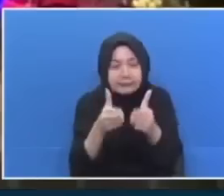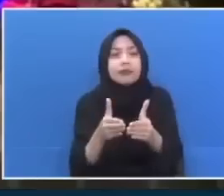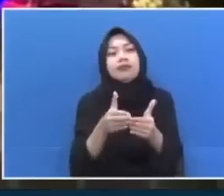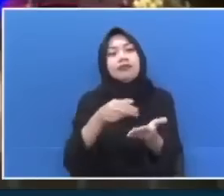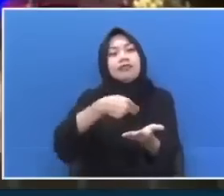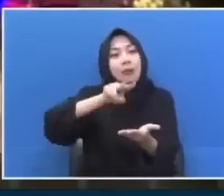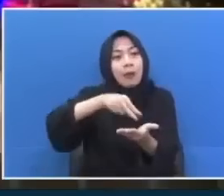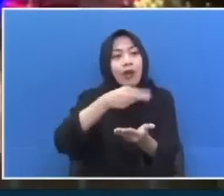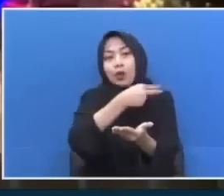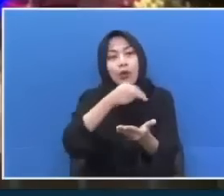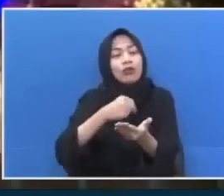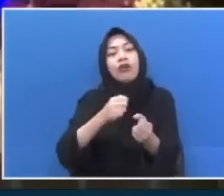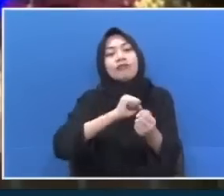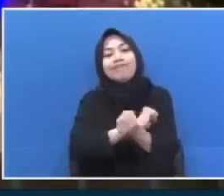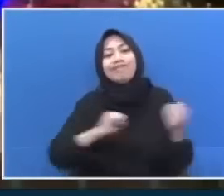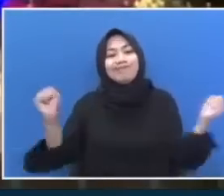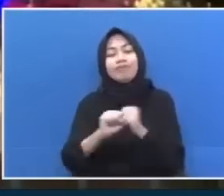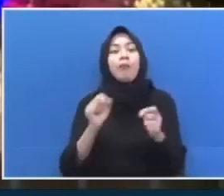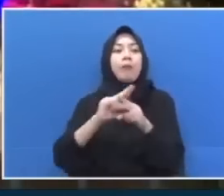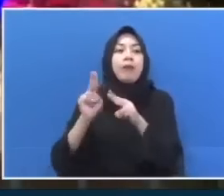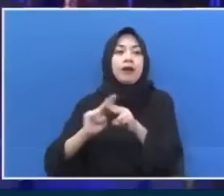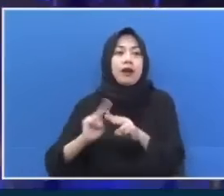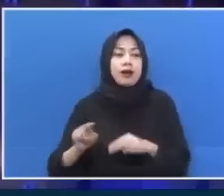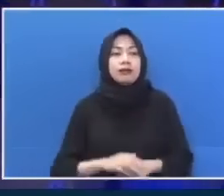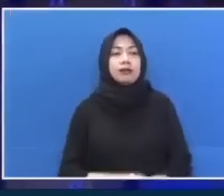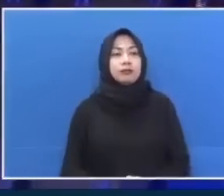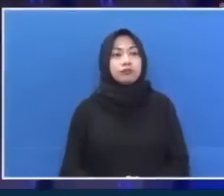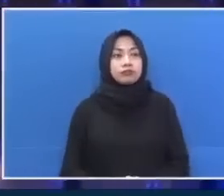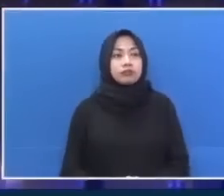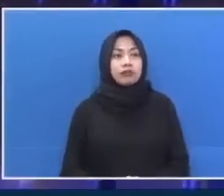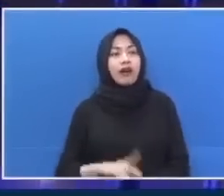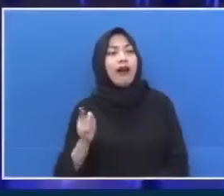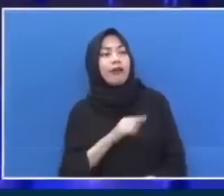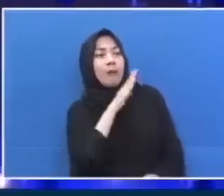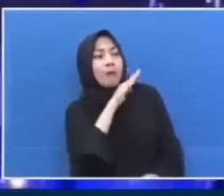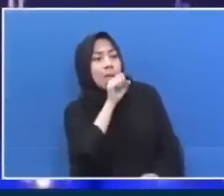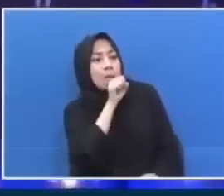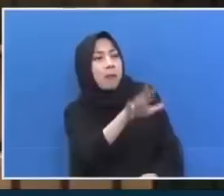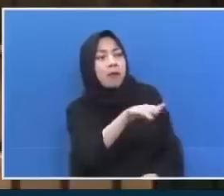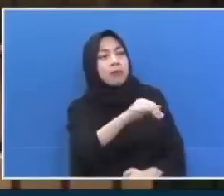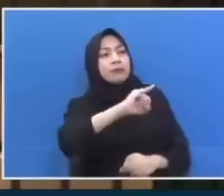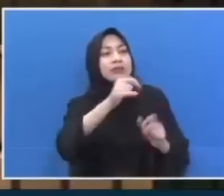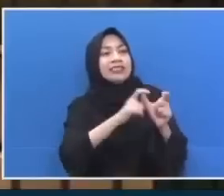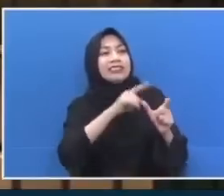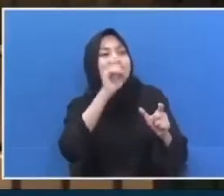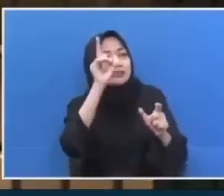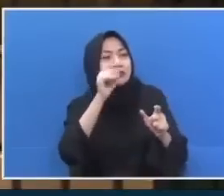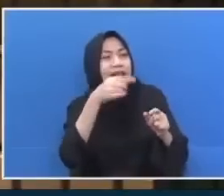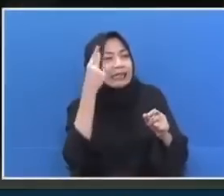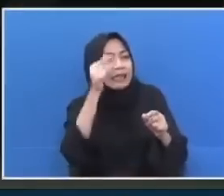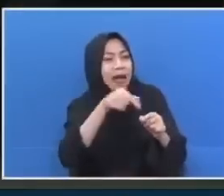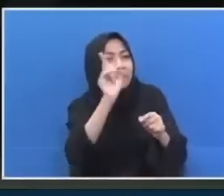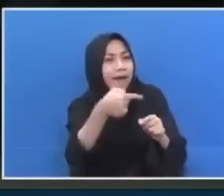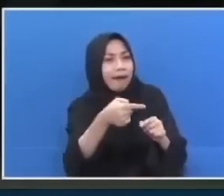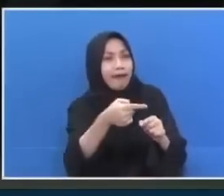memperbaikin. Pasca adanya rencana penggunaan JIS sebagai salah satu venue Piala Dunia U17, polemik pun